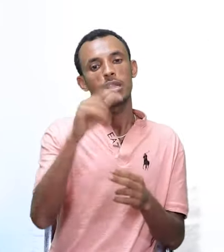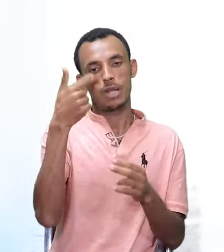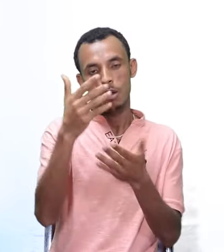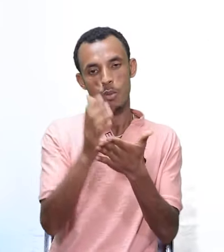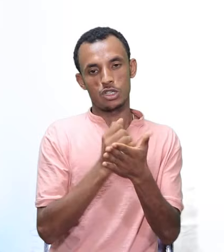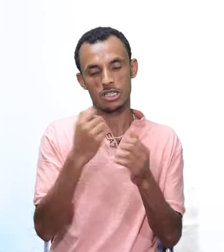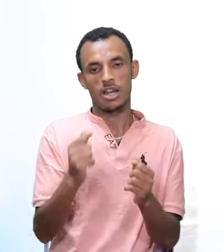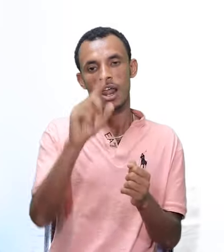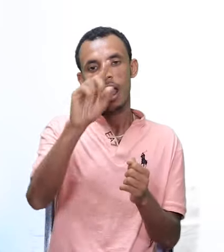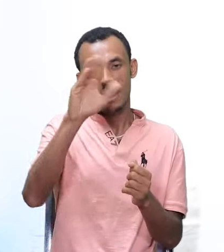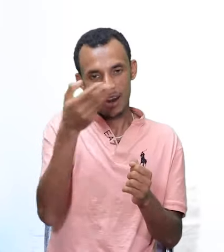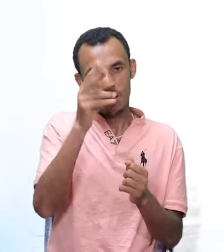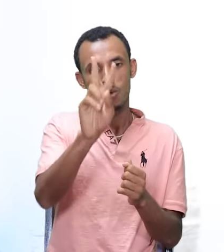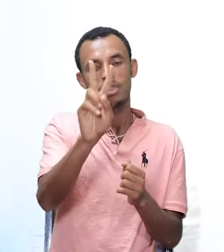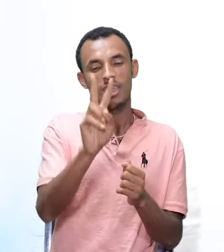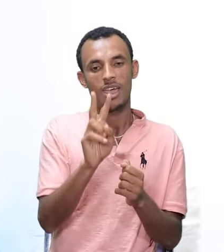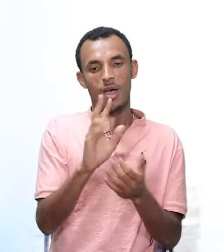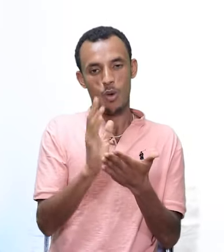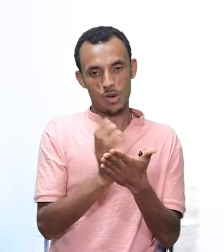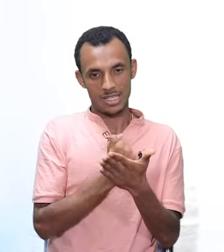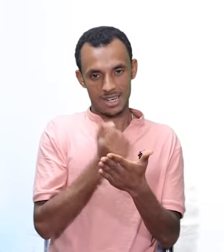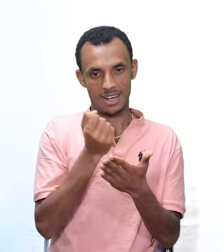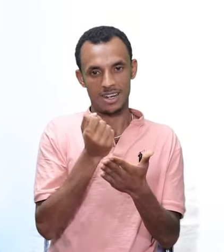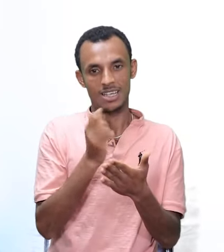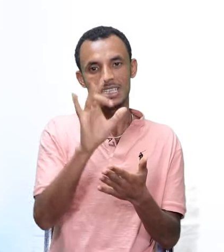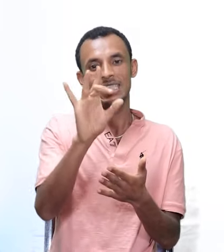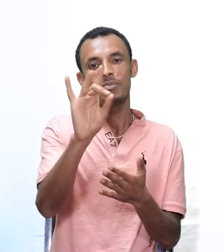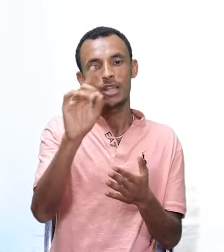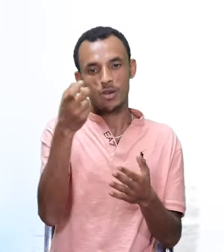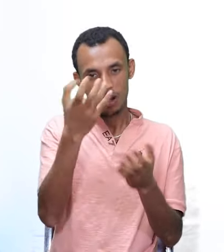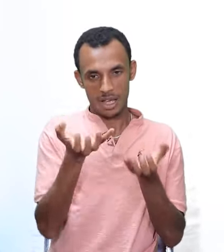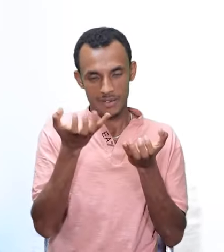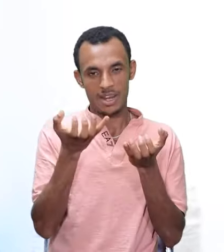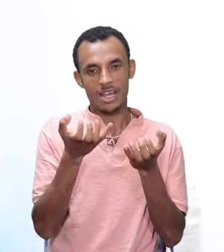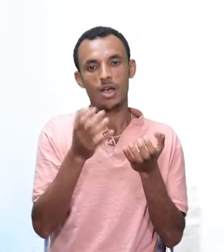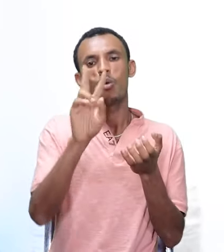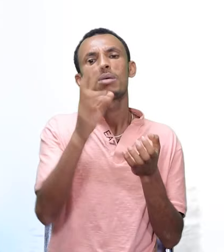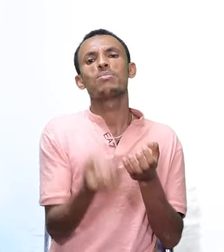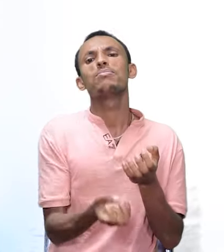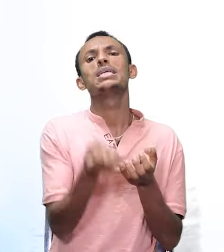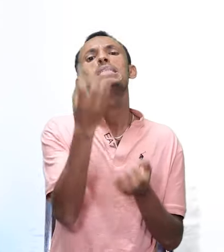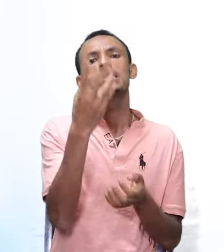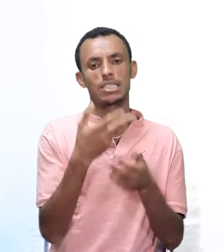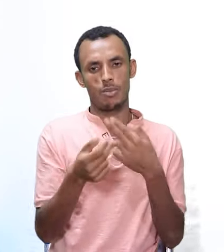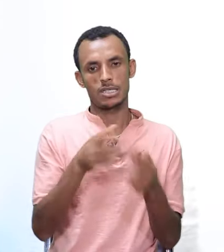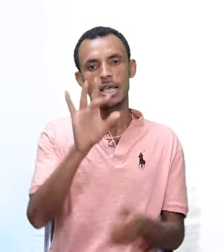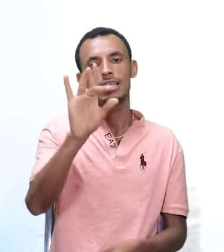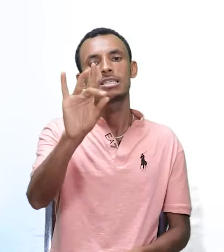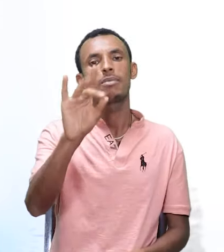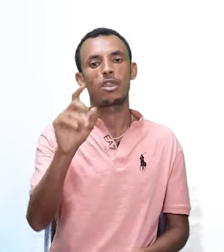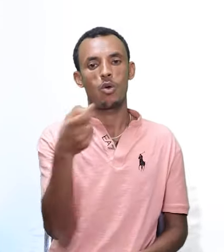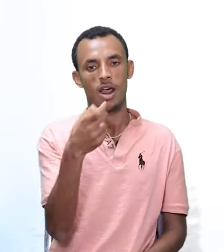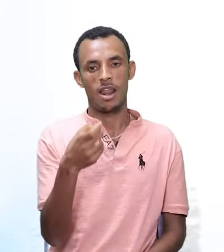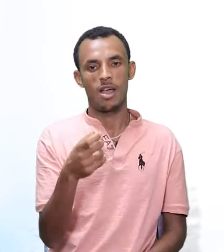ስለዚህ 1/2 ወስደን 8 እንዲሆንልን ከፈለግን 2 በስንት ሲባዛ 8 ይሆናል ነው ጥያቄ።